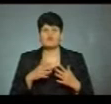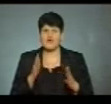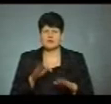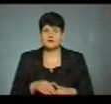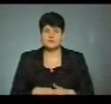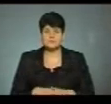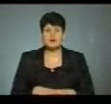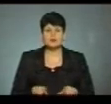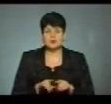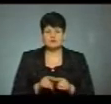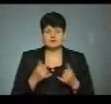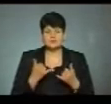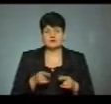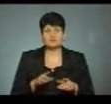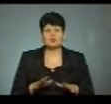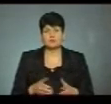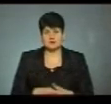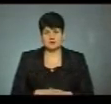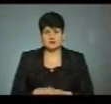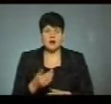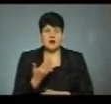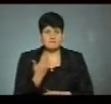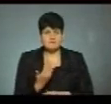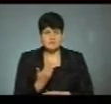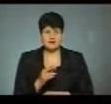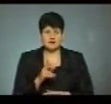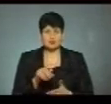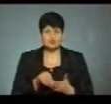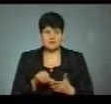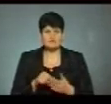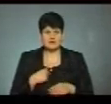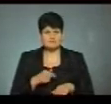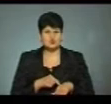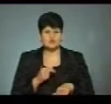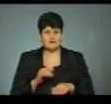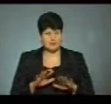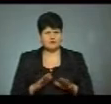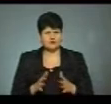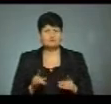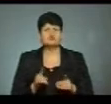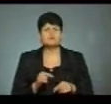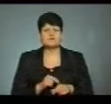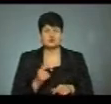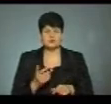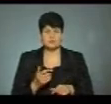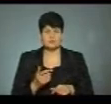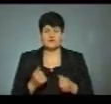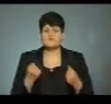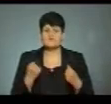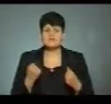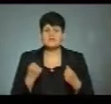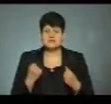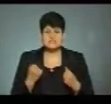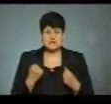І ті самі зараз вони втомилися. А ви, як безпосередній учасник, ви відчуваєте втому, чи що відчуваєте загалом фізично, в